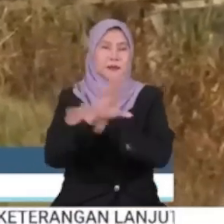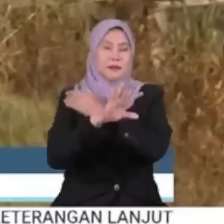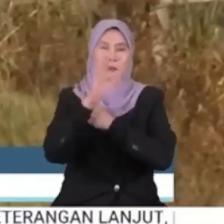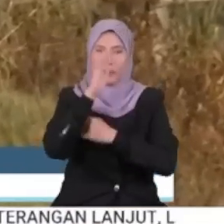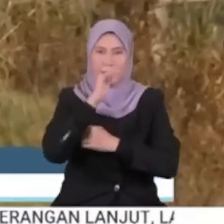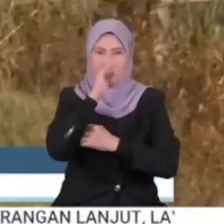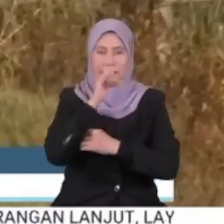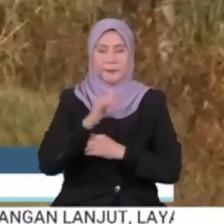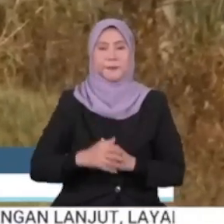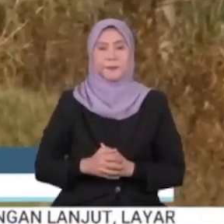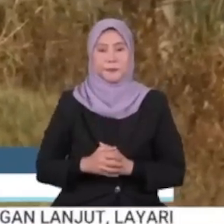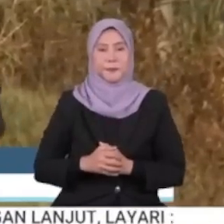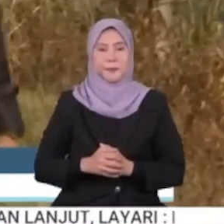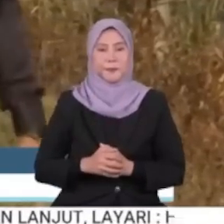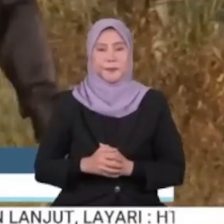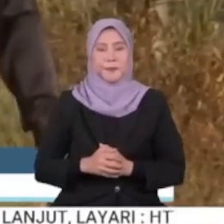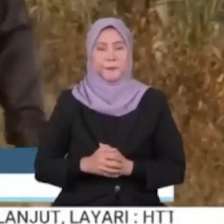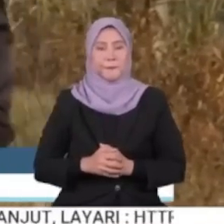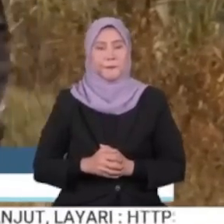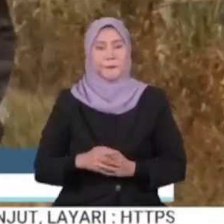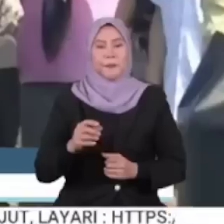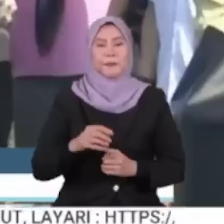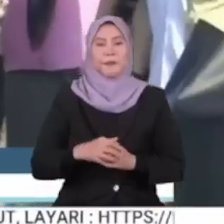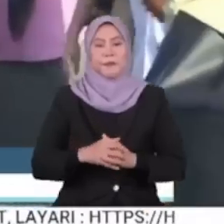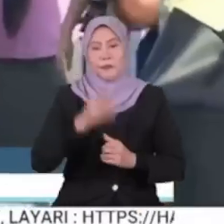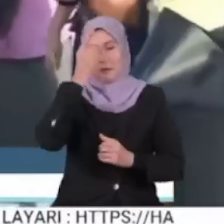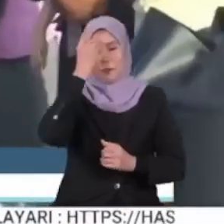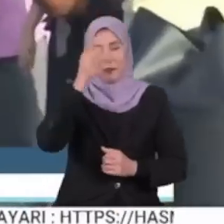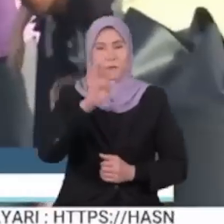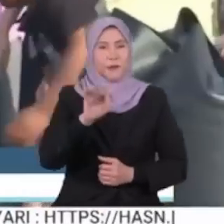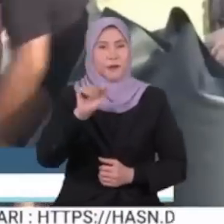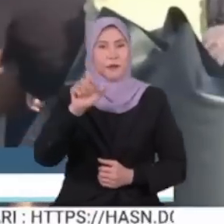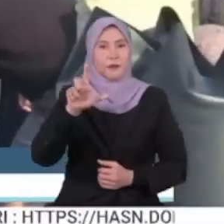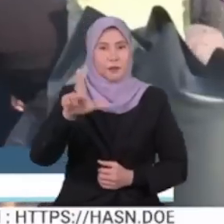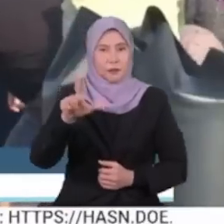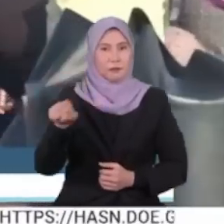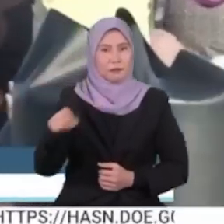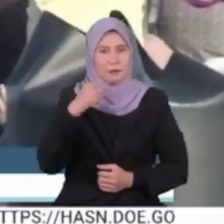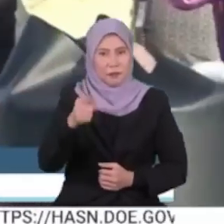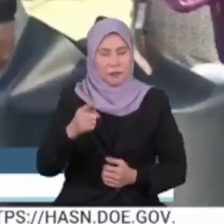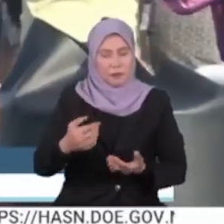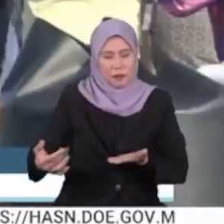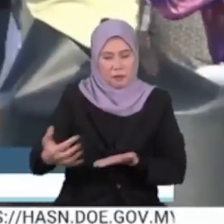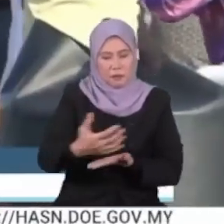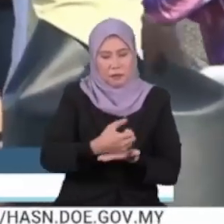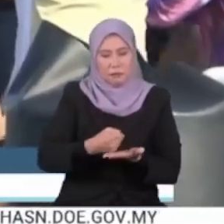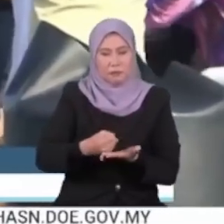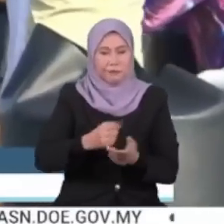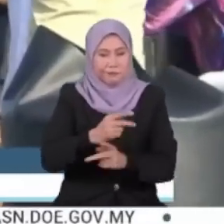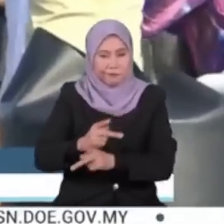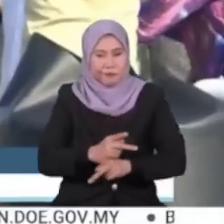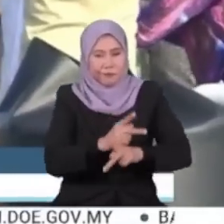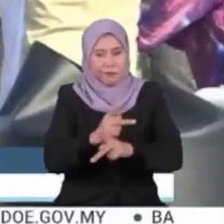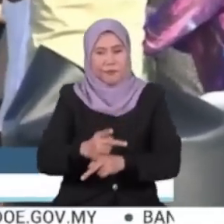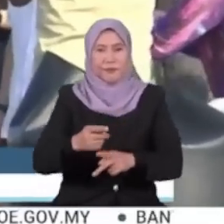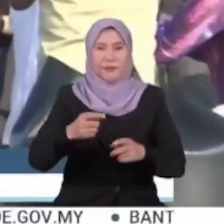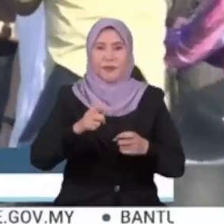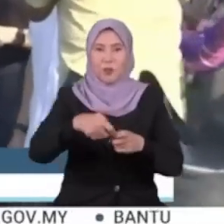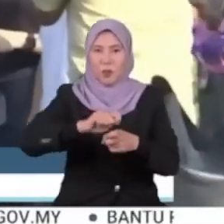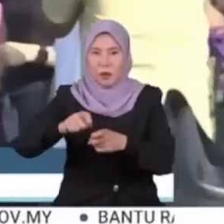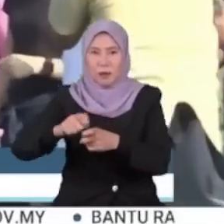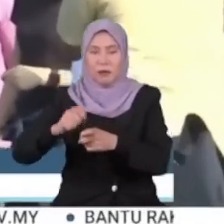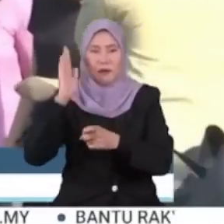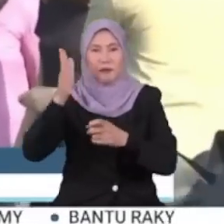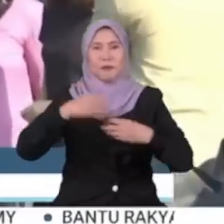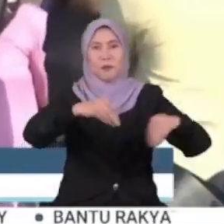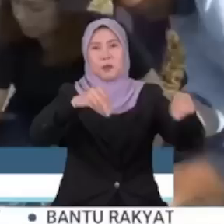Exco Sains, Teknologi, Inovasi dan Komunikasi Digital Negeri, Dato' Fairul Nizam Roslan berkata hasil ternakan tersebut akan dijual di pasaran